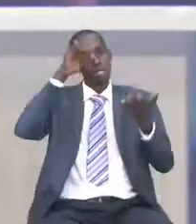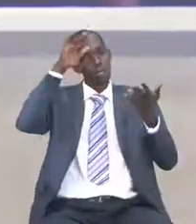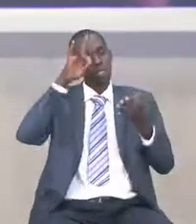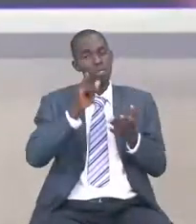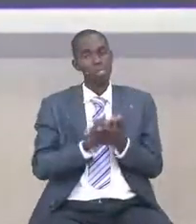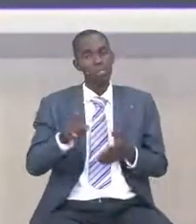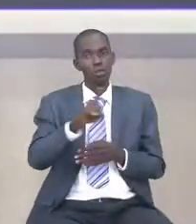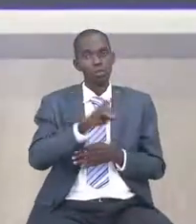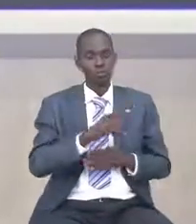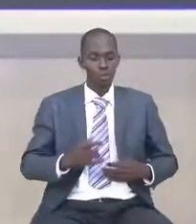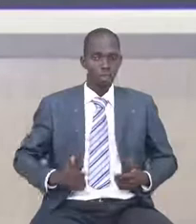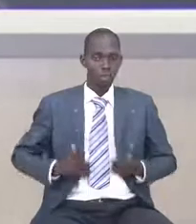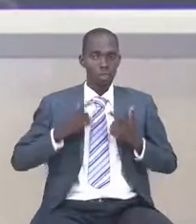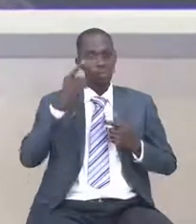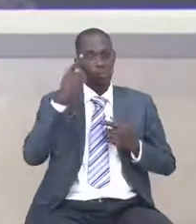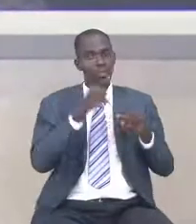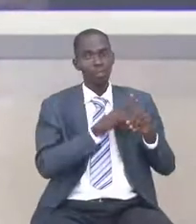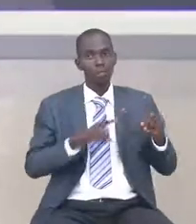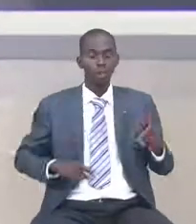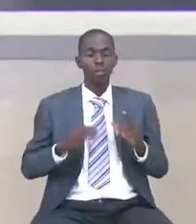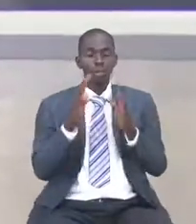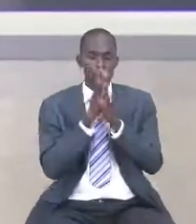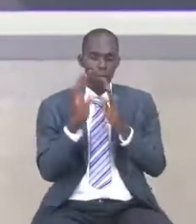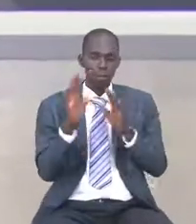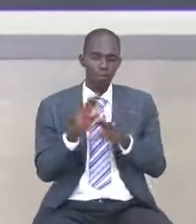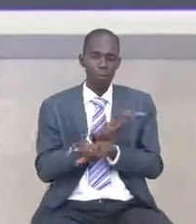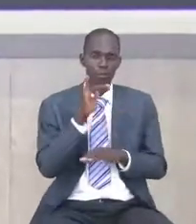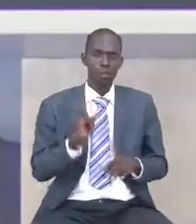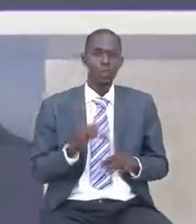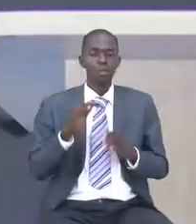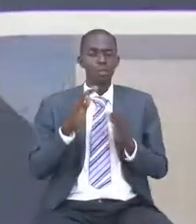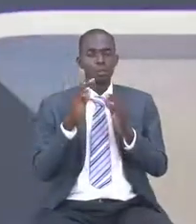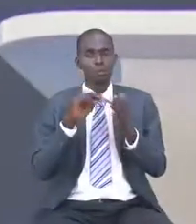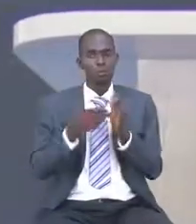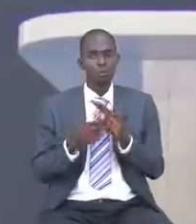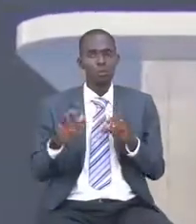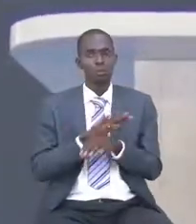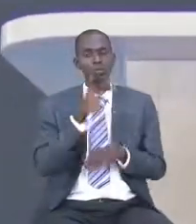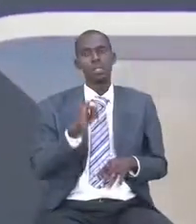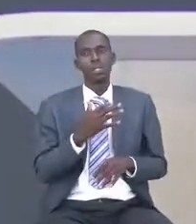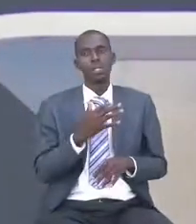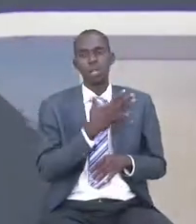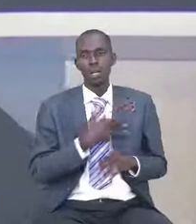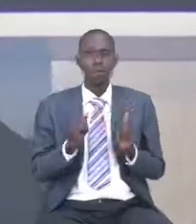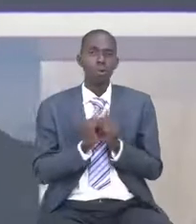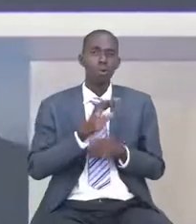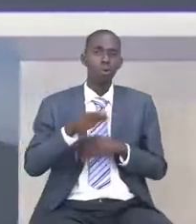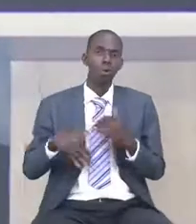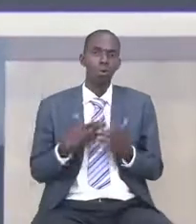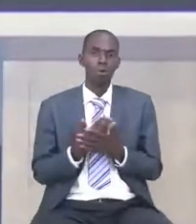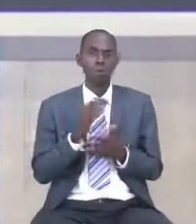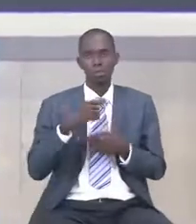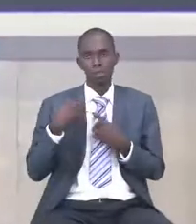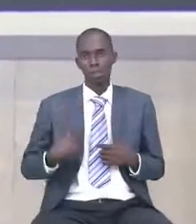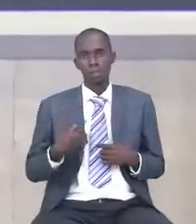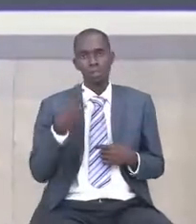Dieu recherche. Tu dois vivre pour le Seigneur dans la prière, avec détermination et avec passion. Et troisième